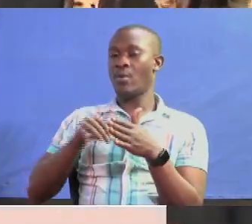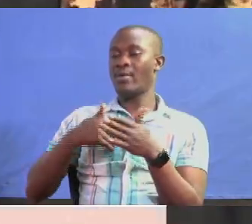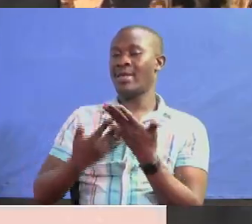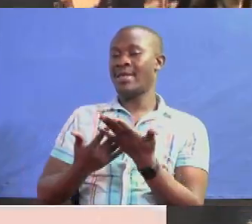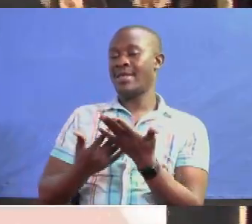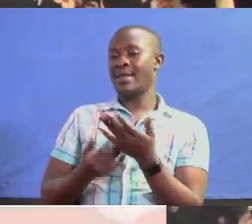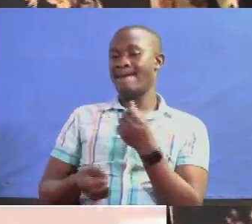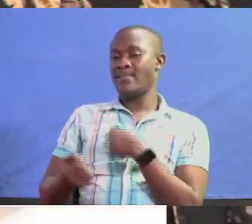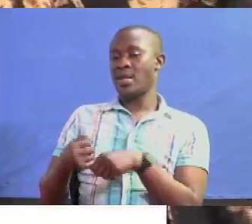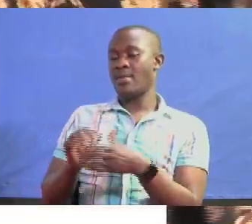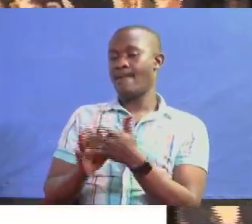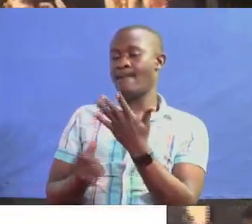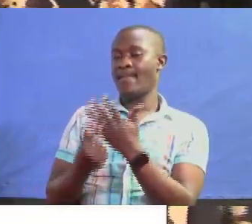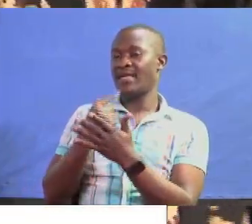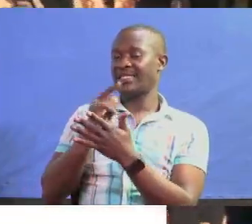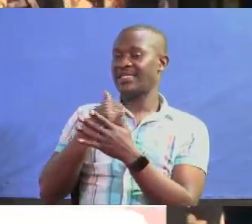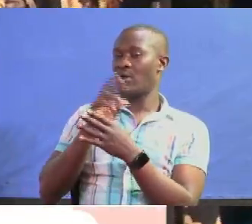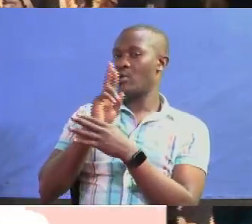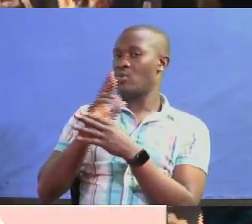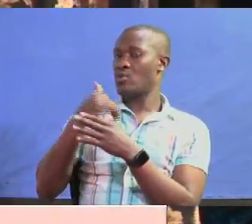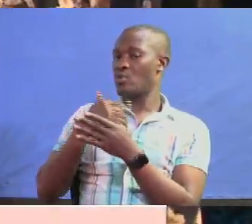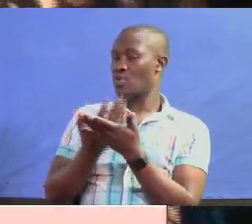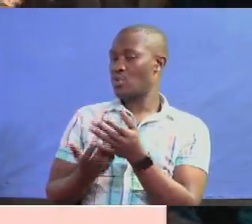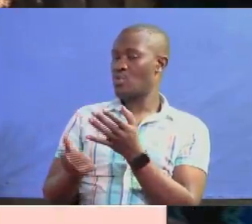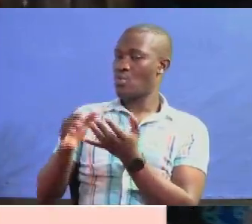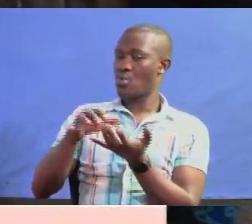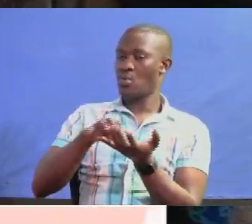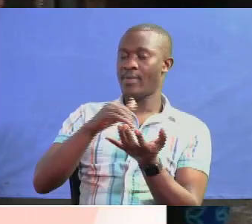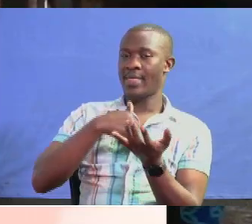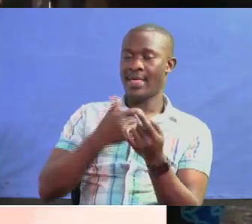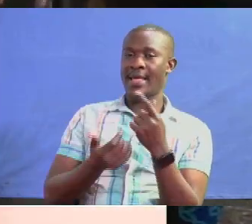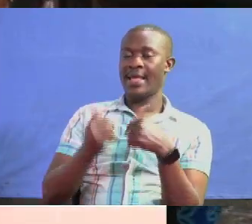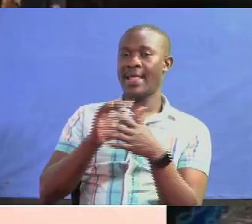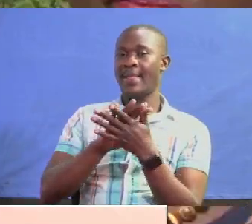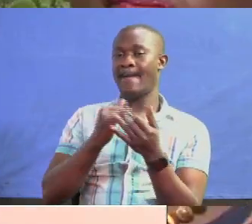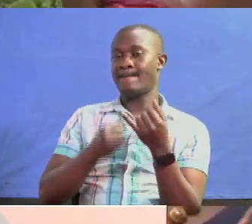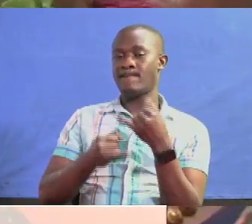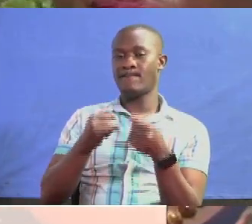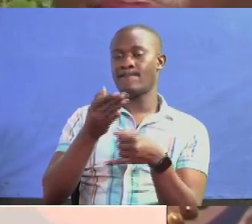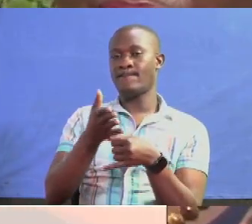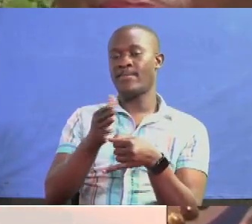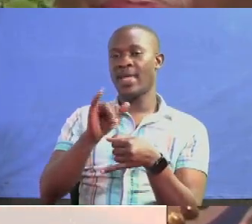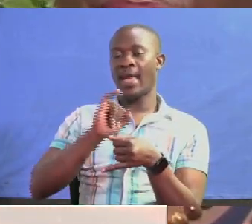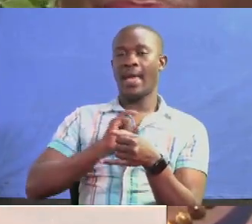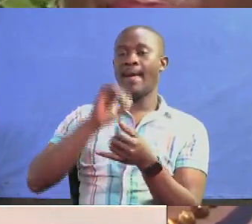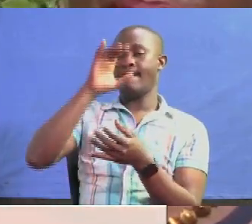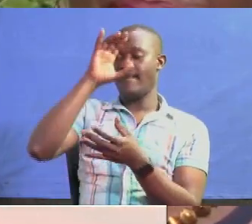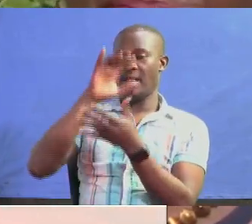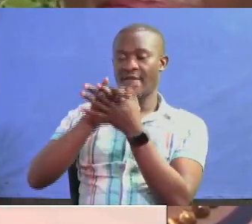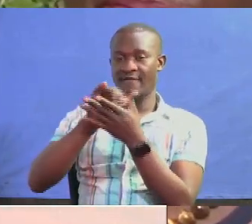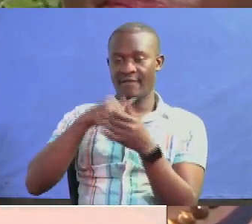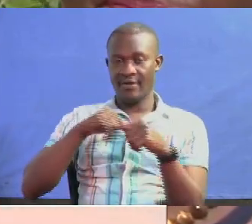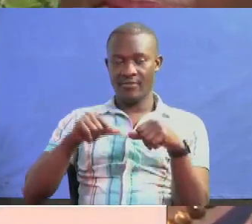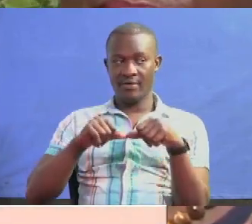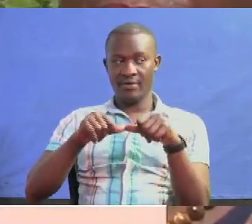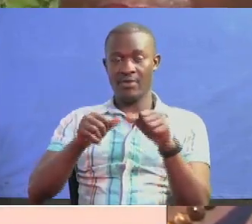upandaji miti. Alihimiza matumizi ya umwagiliaji wa matone katika maeneo kame. I believe that tukiendelea